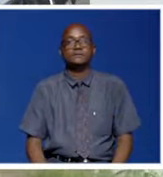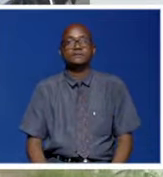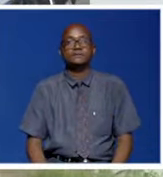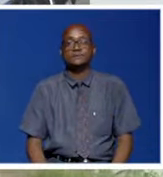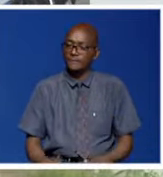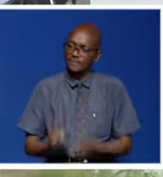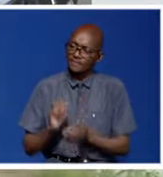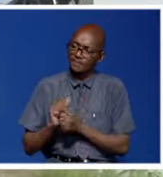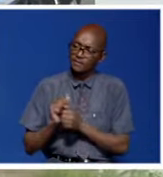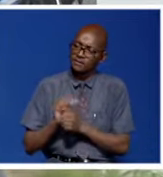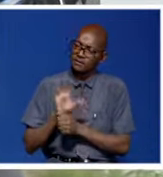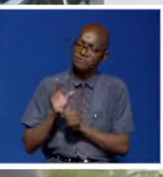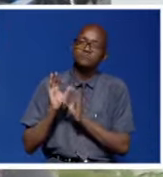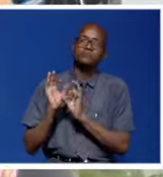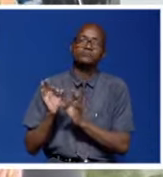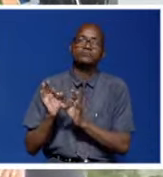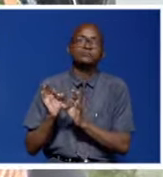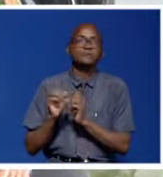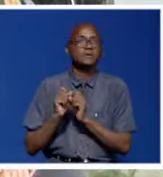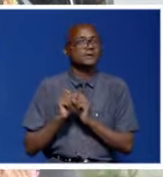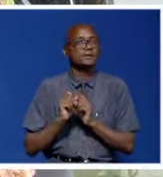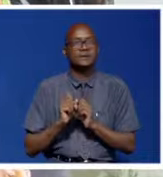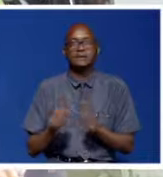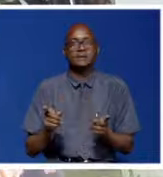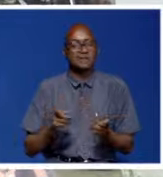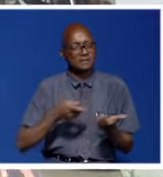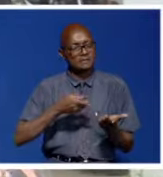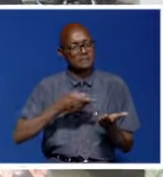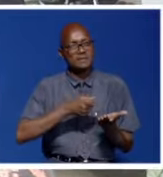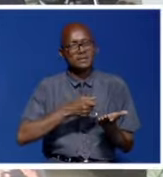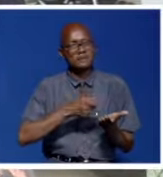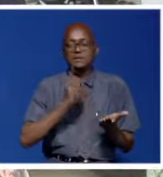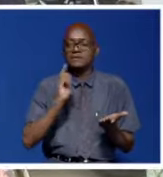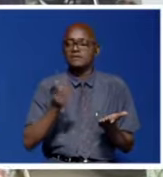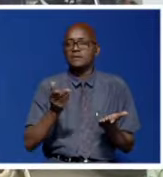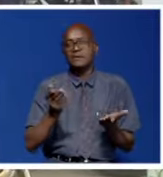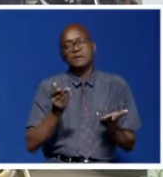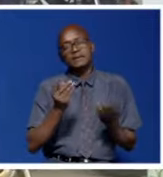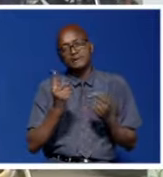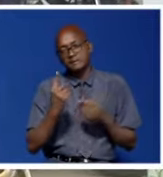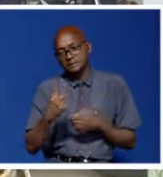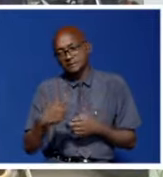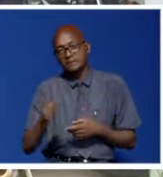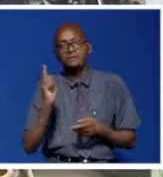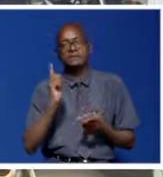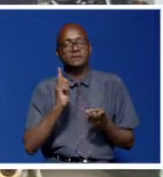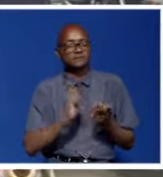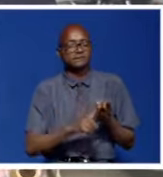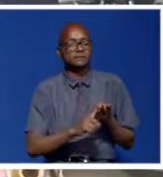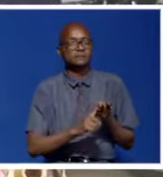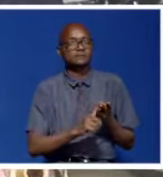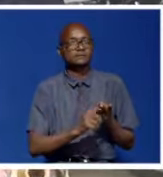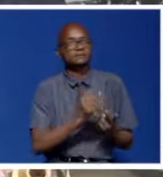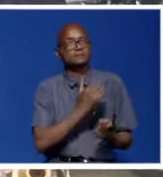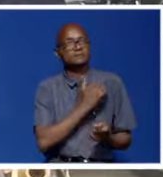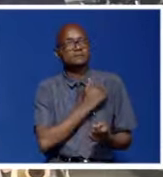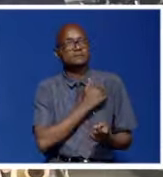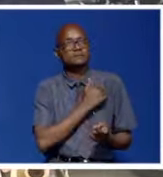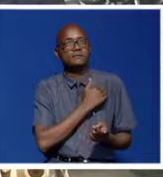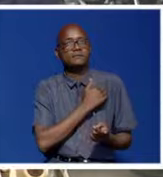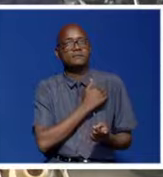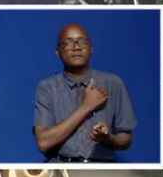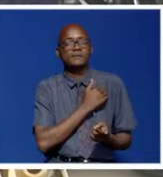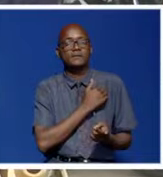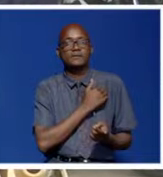vizuri, ila bei ziko pia, ziko nyingine ziko sawa, lakini tulichoambiwa zaidi